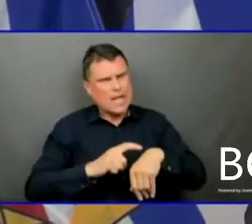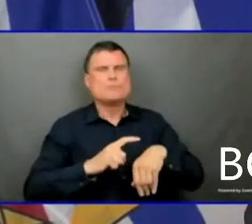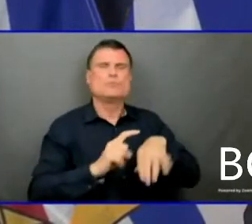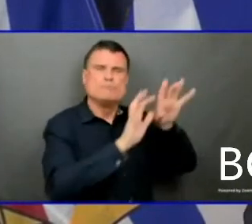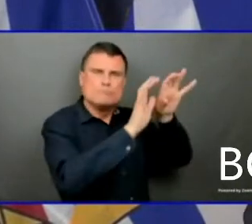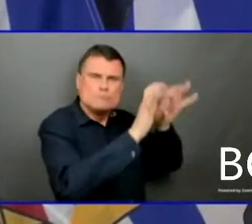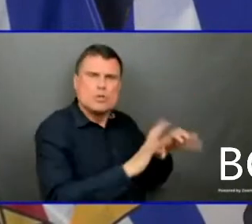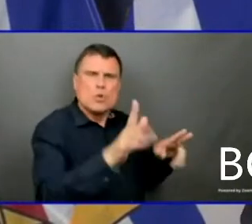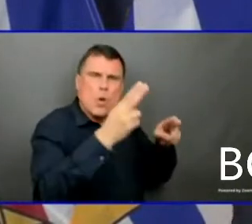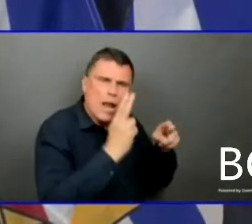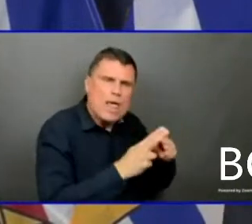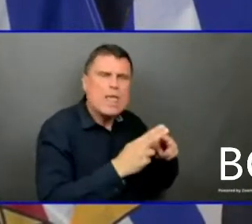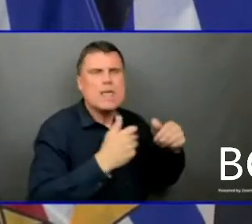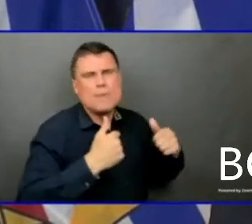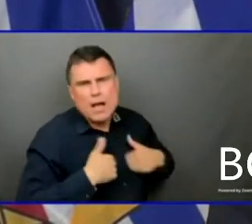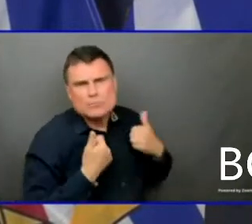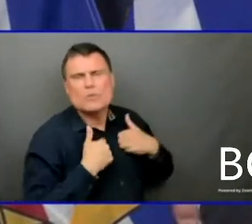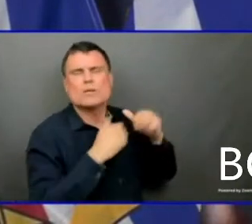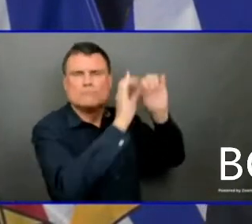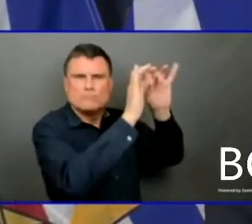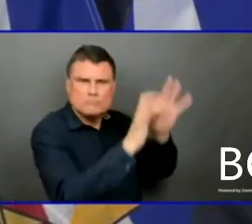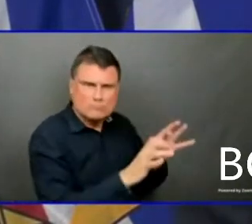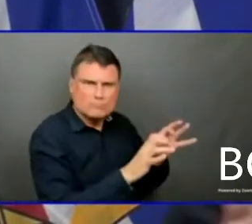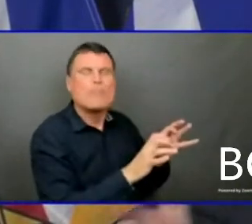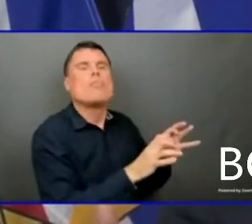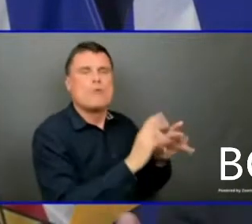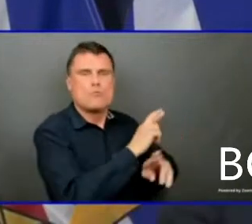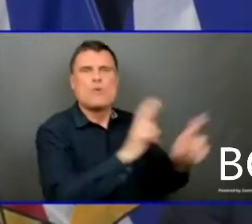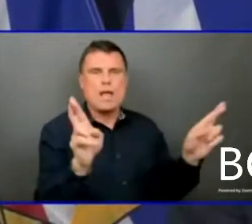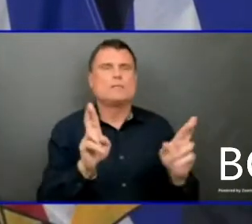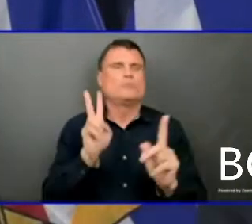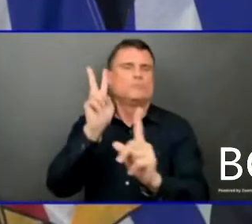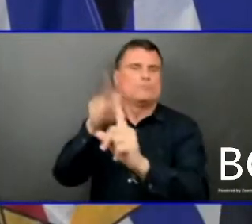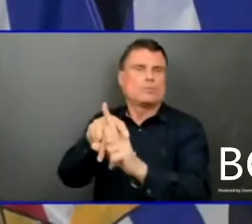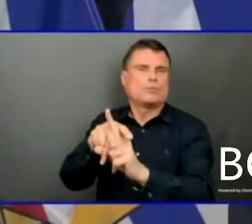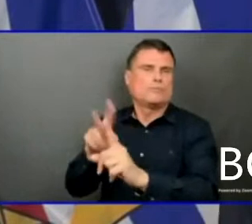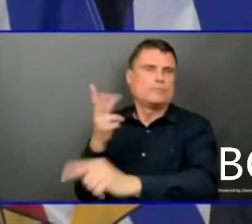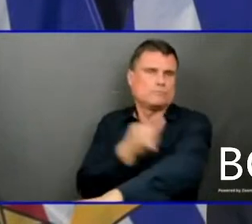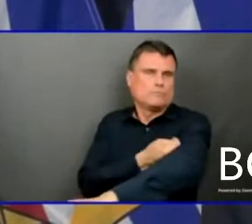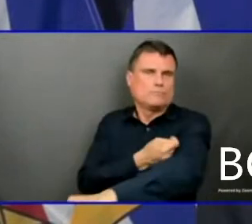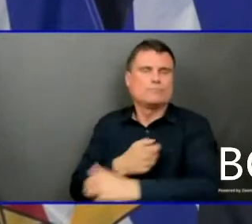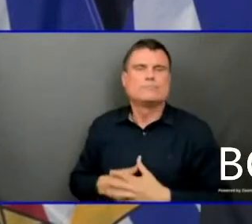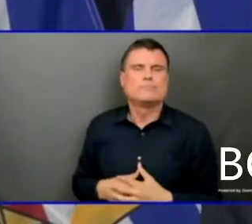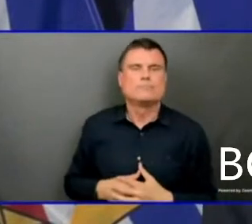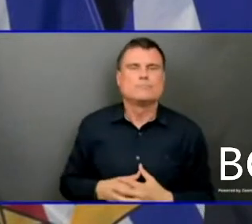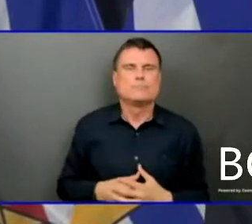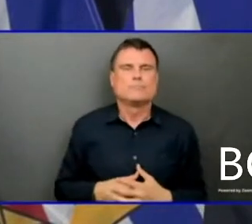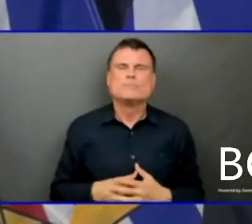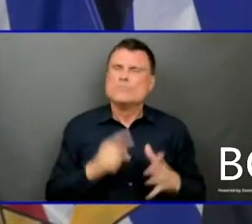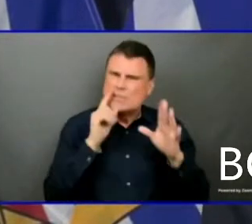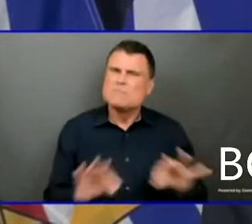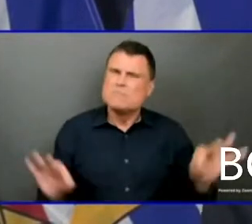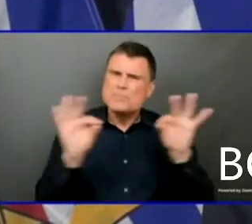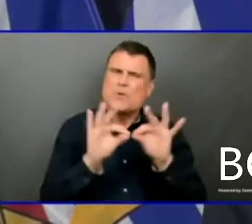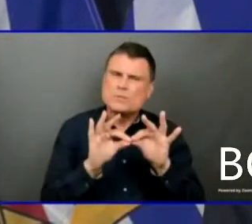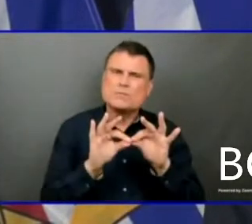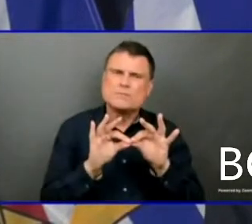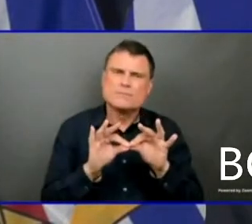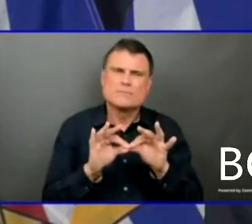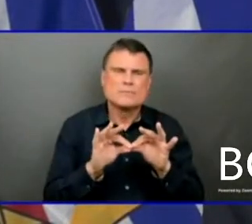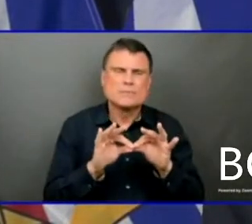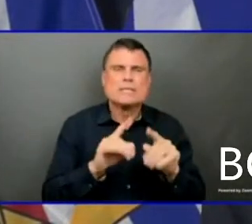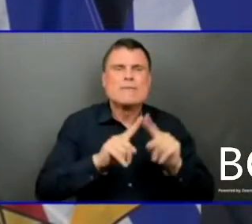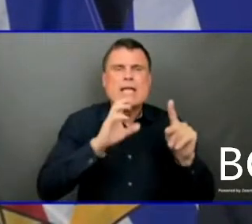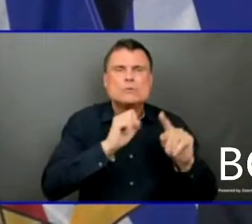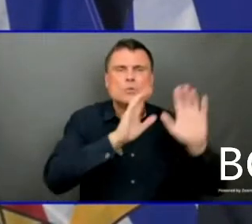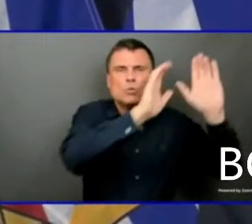同时呢，不要担心有阿斯利康了。阿斯利康呢，刚才伯尼医生说了第一针不把阿斯利